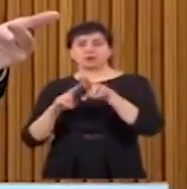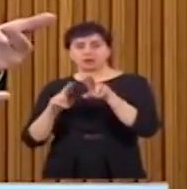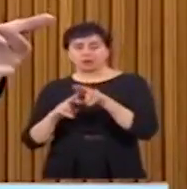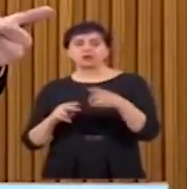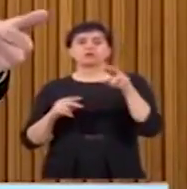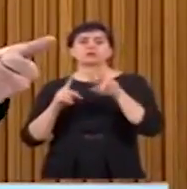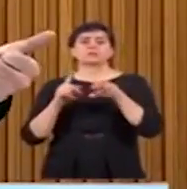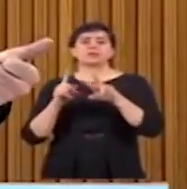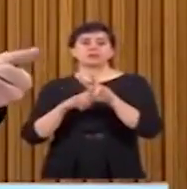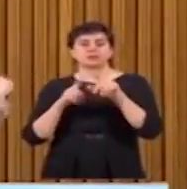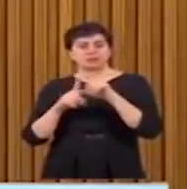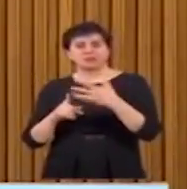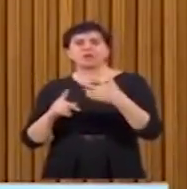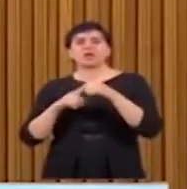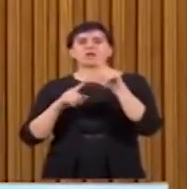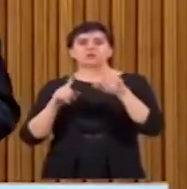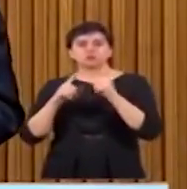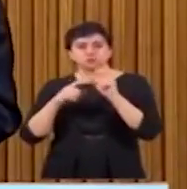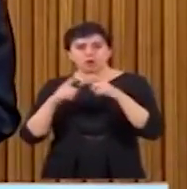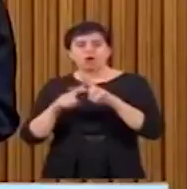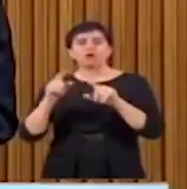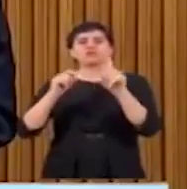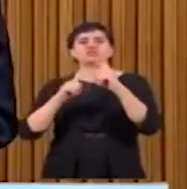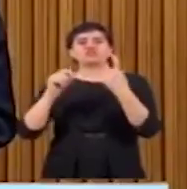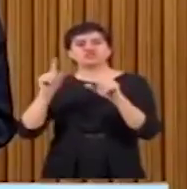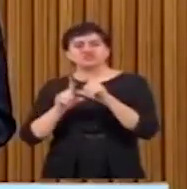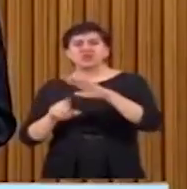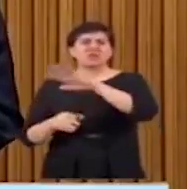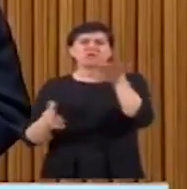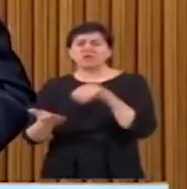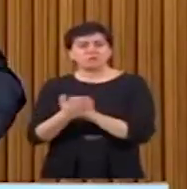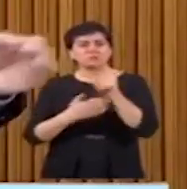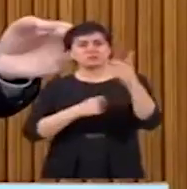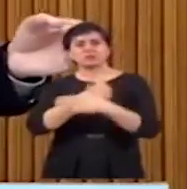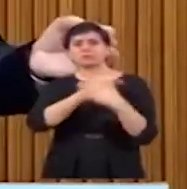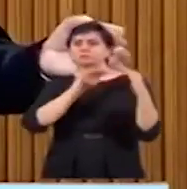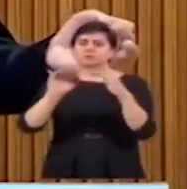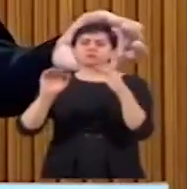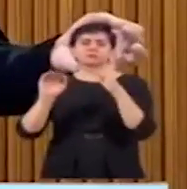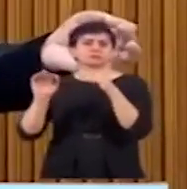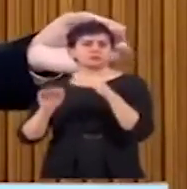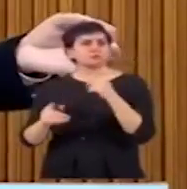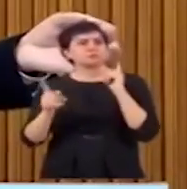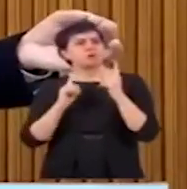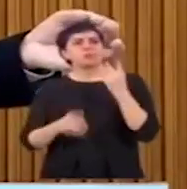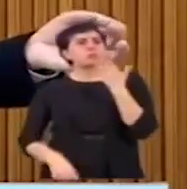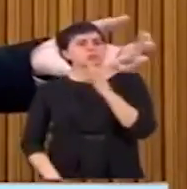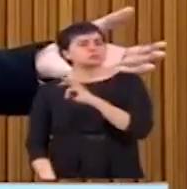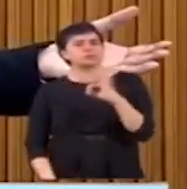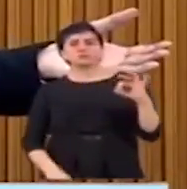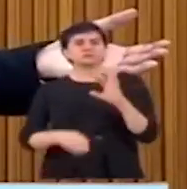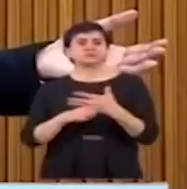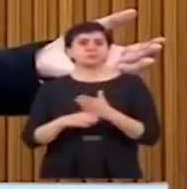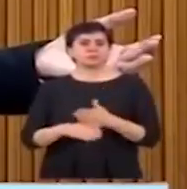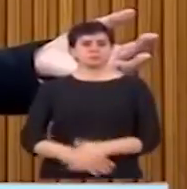YPG'ye, sen El Nusra'ya, sen IŞİD'e yardım ve yataklık yaptın. Tık yok, mahkemeye dahi veremiyor. Niye